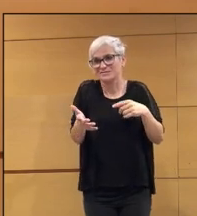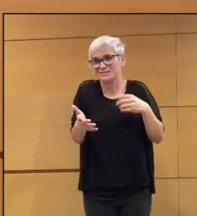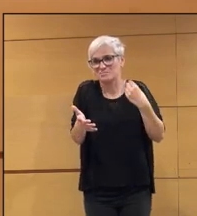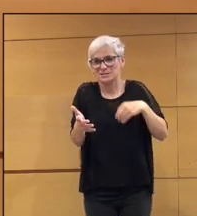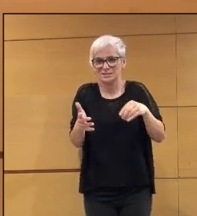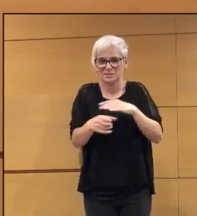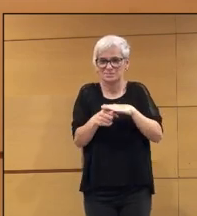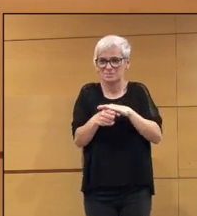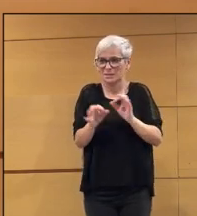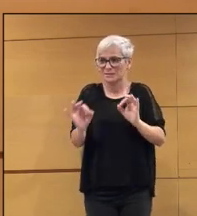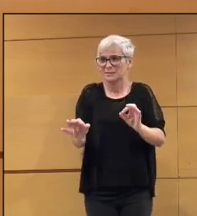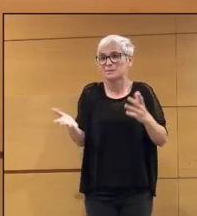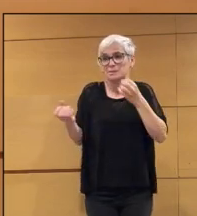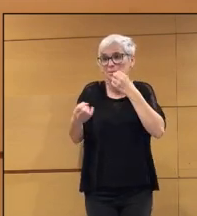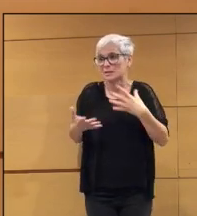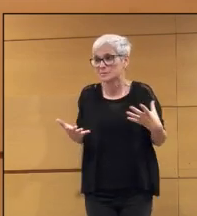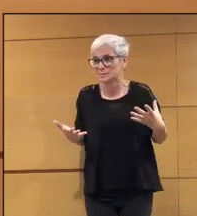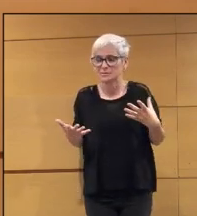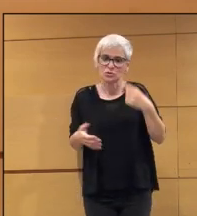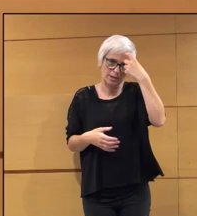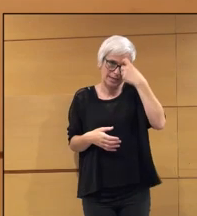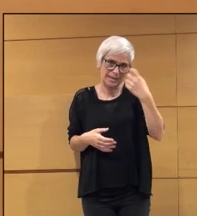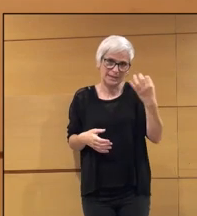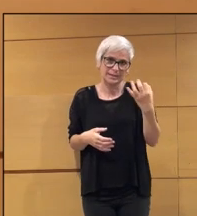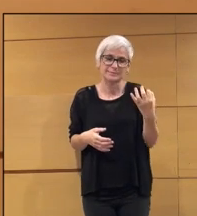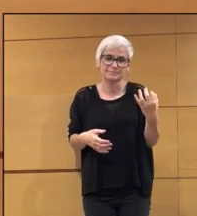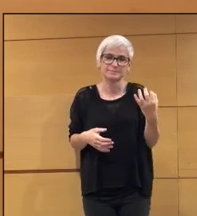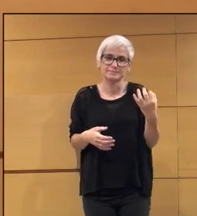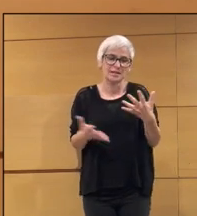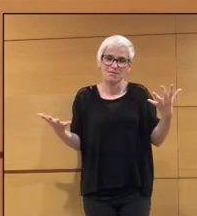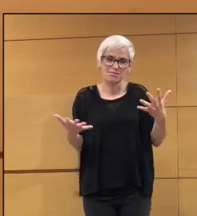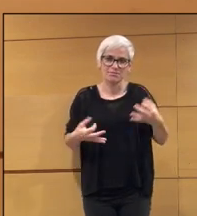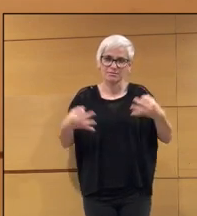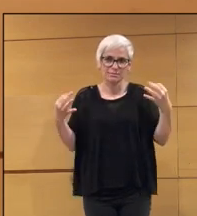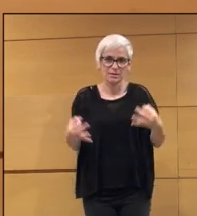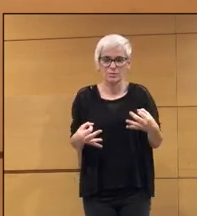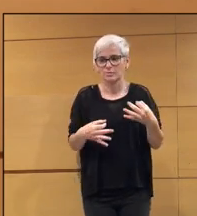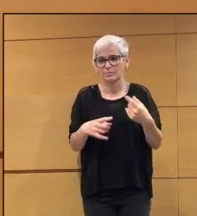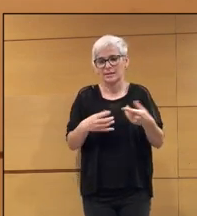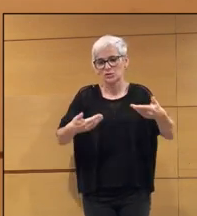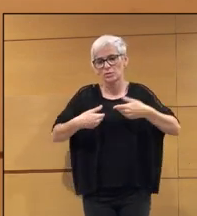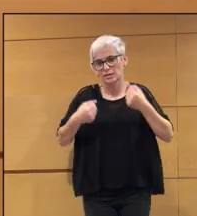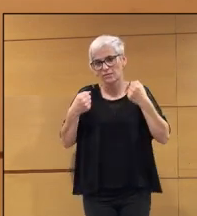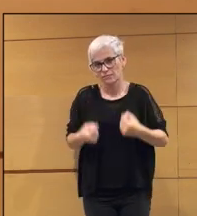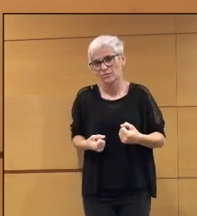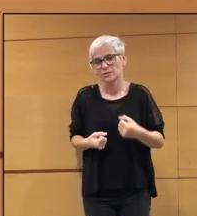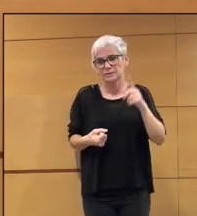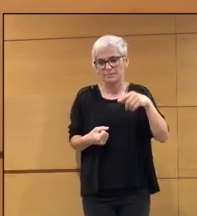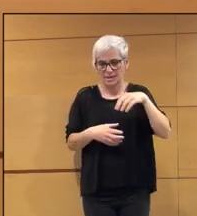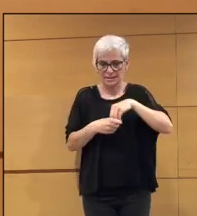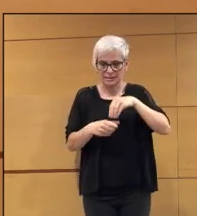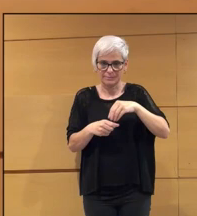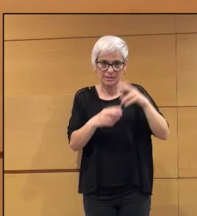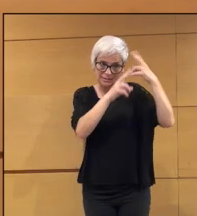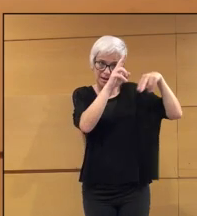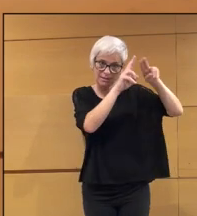en l'àmbit TIC, però bueno, crec que és imprescindible perquè ens ajudaria molt, i també internament a la